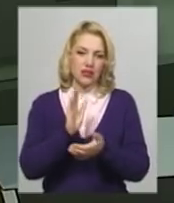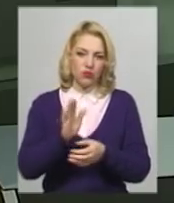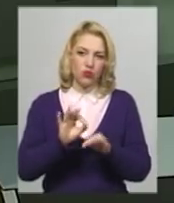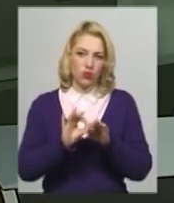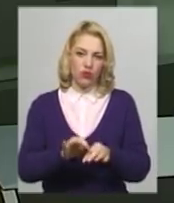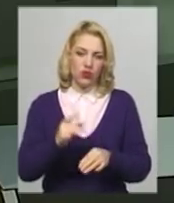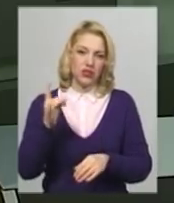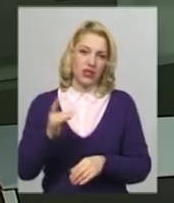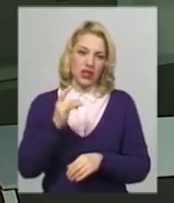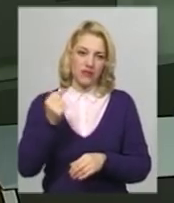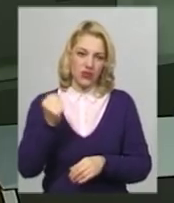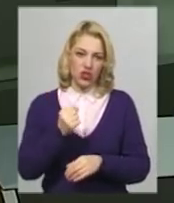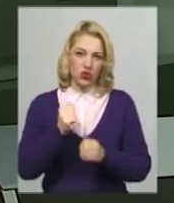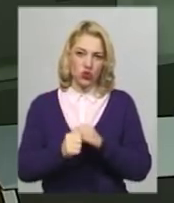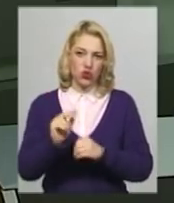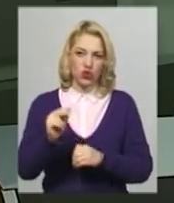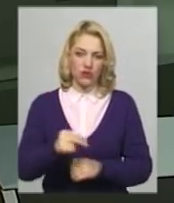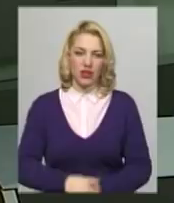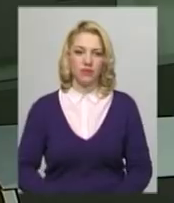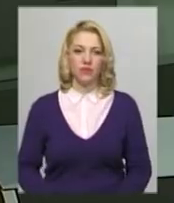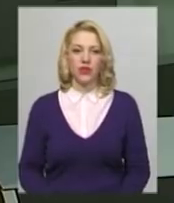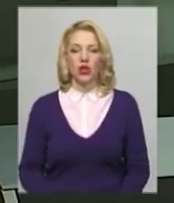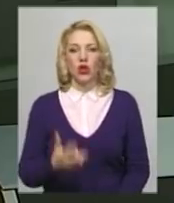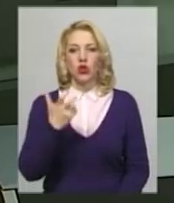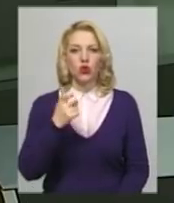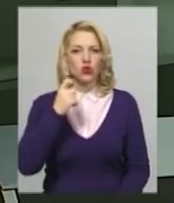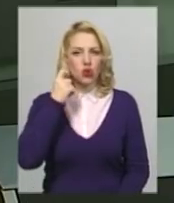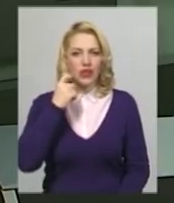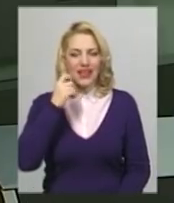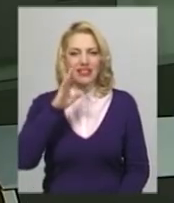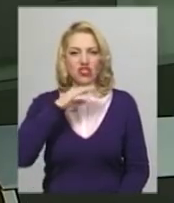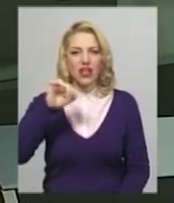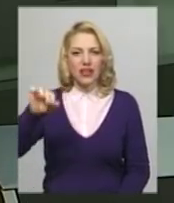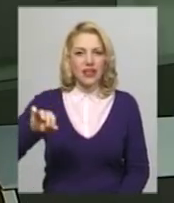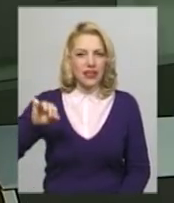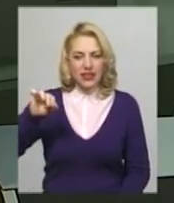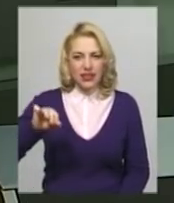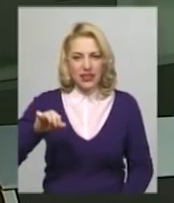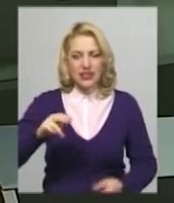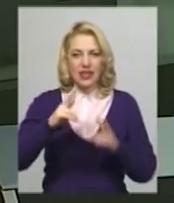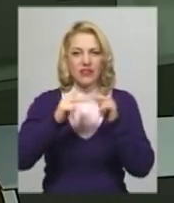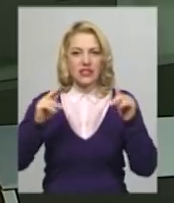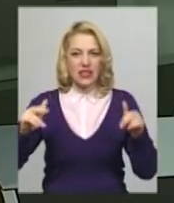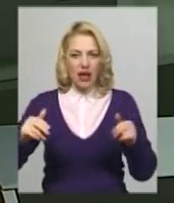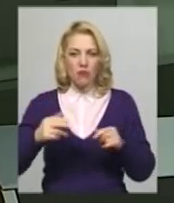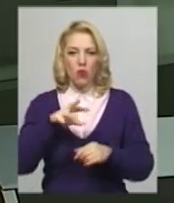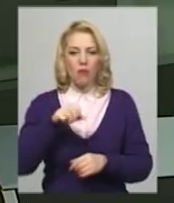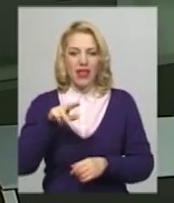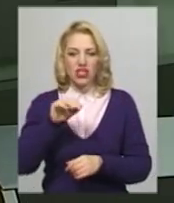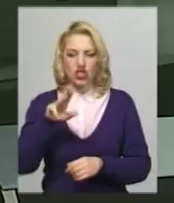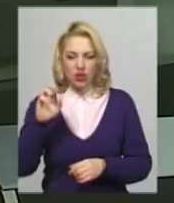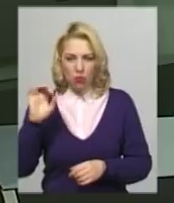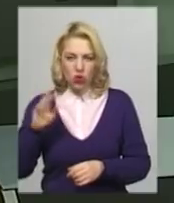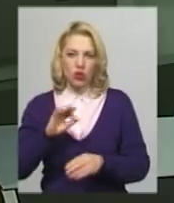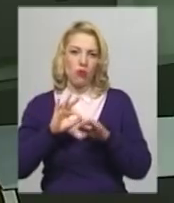четверга. У 300-річній криниці на території Меджибіського замку ведуться археологічні розкопки. Про це розповів